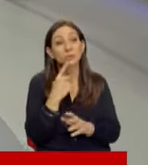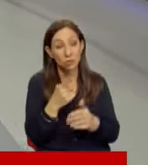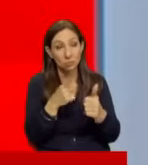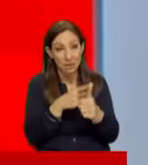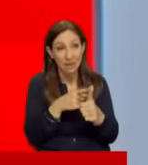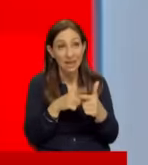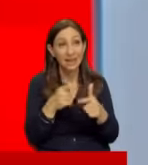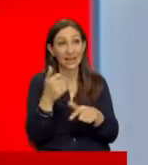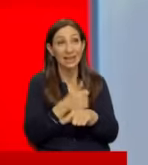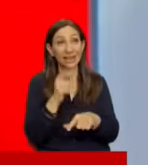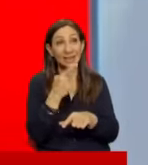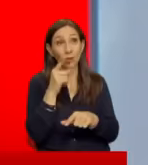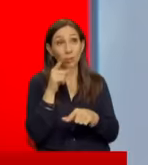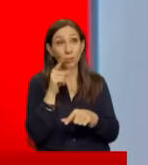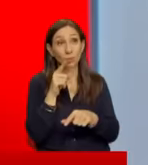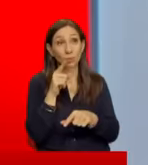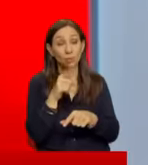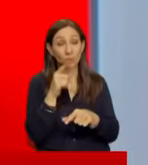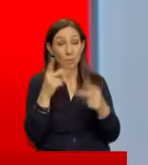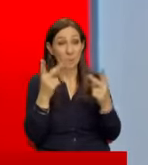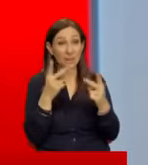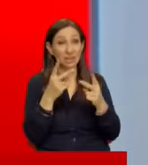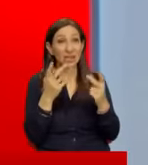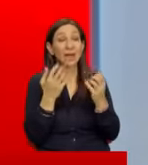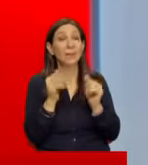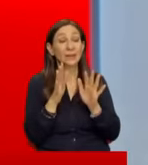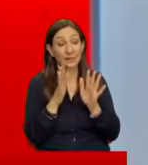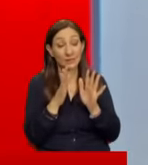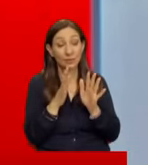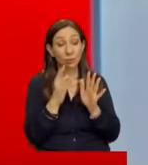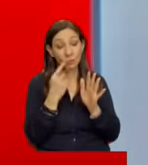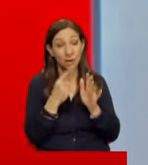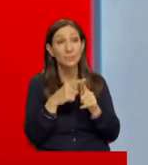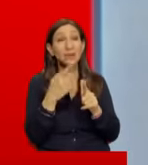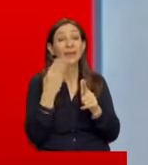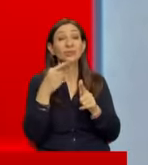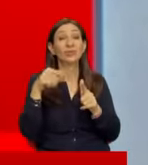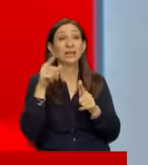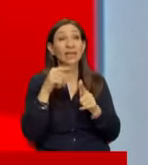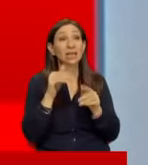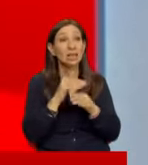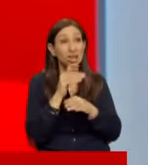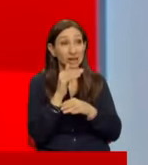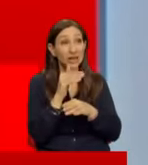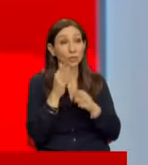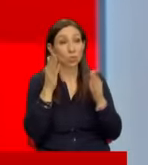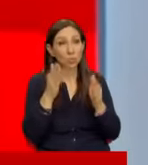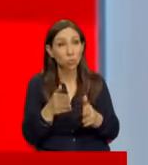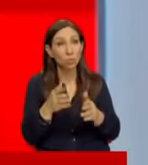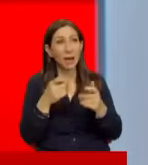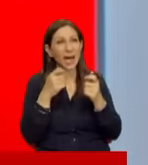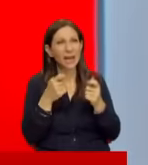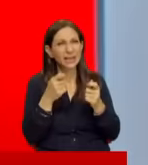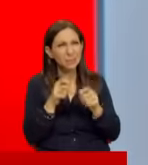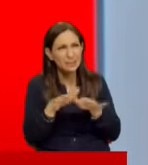söylemişti. İktidar bunun mesajını alamadı. En azından onu söyleyelim. Gençler de yaşadıkları durumdan,